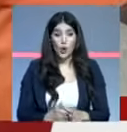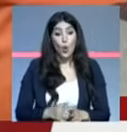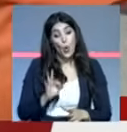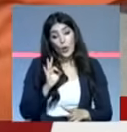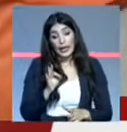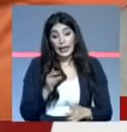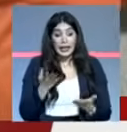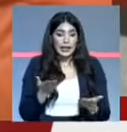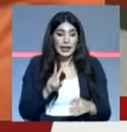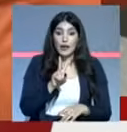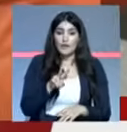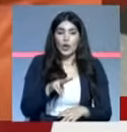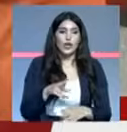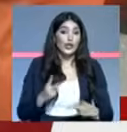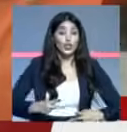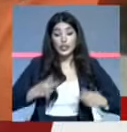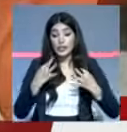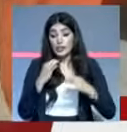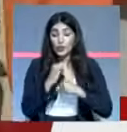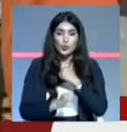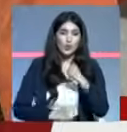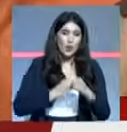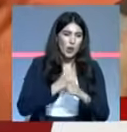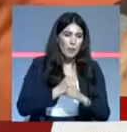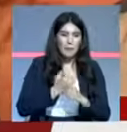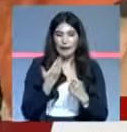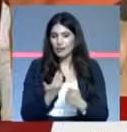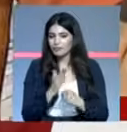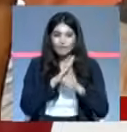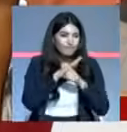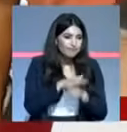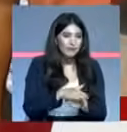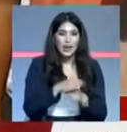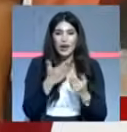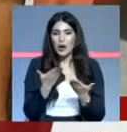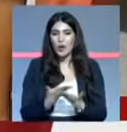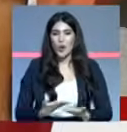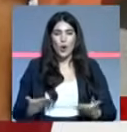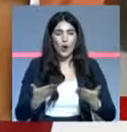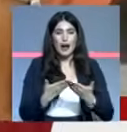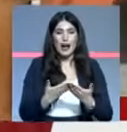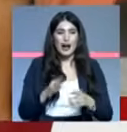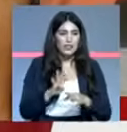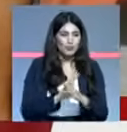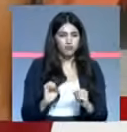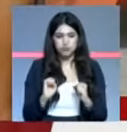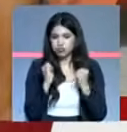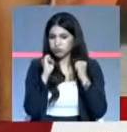والحقيقة معناتها اللي عدينا 10 سنين من الاضطهاد، من معناتها لعبونا ياسر على